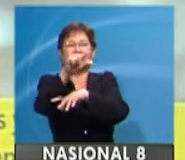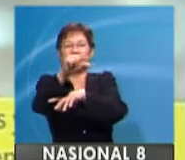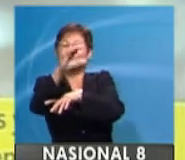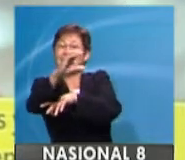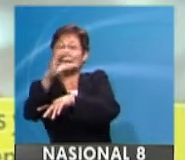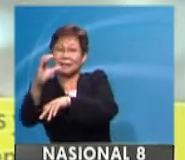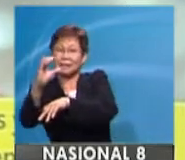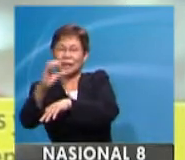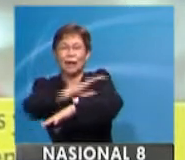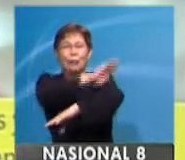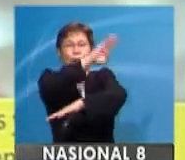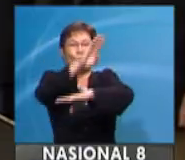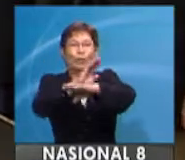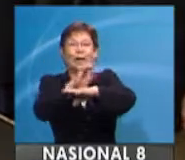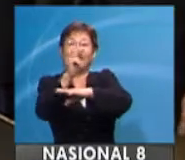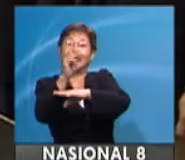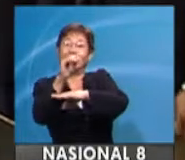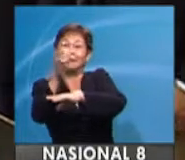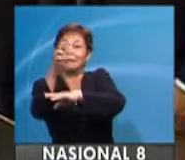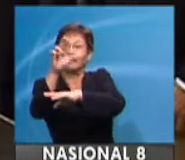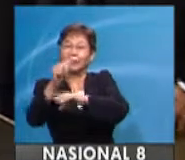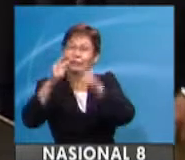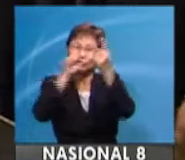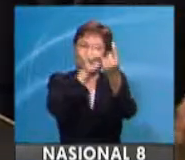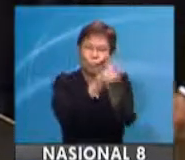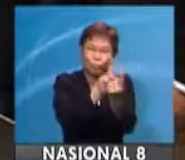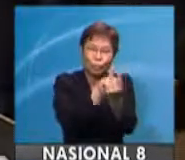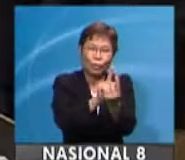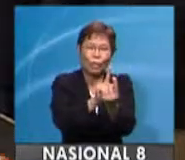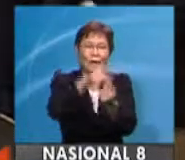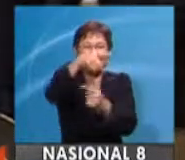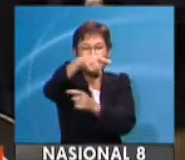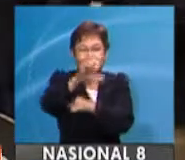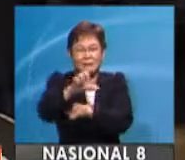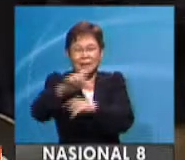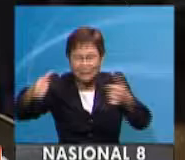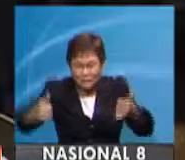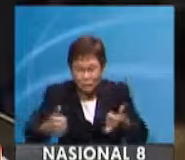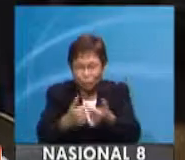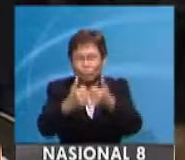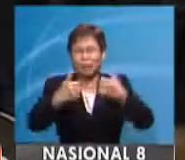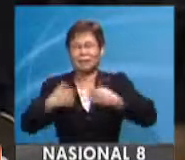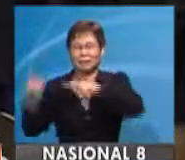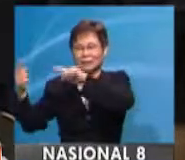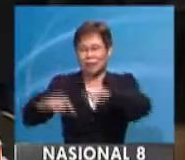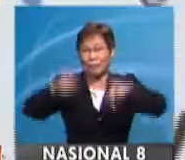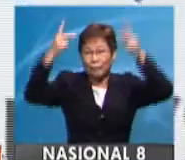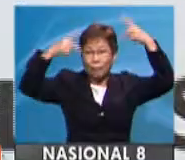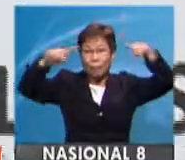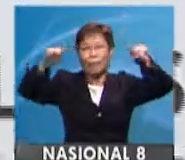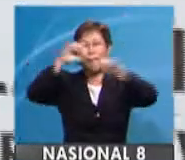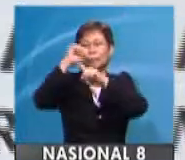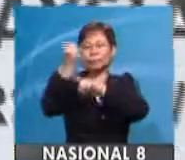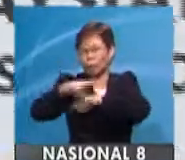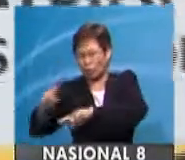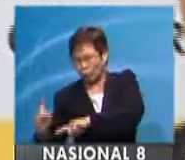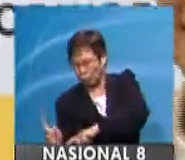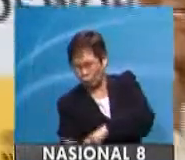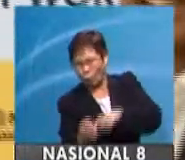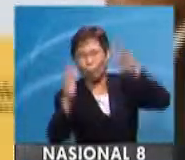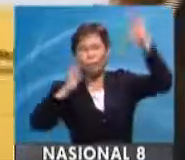sisi Bukit Kiara beliau ditemui selepas sidang media kejohanan yang turut dihadiri presiden persatuan Golf Indonesia